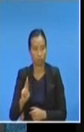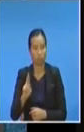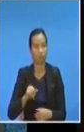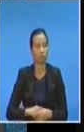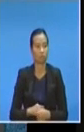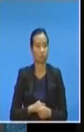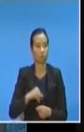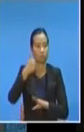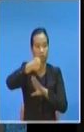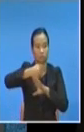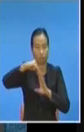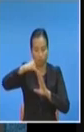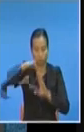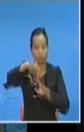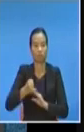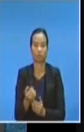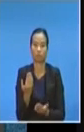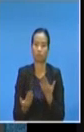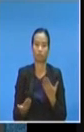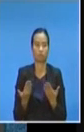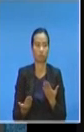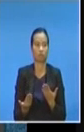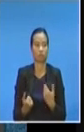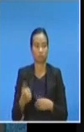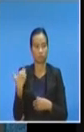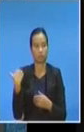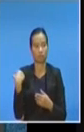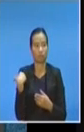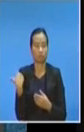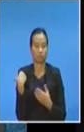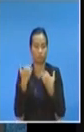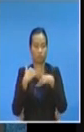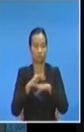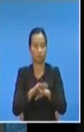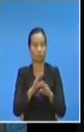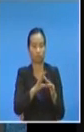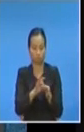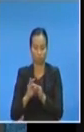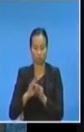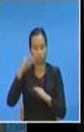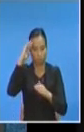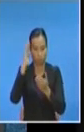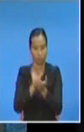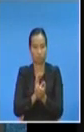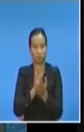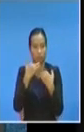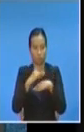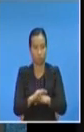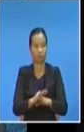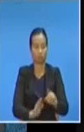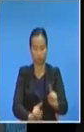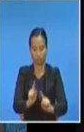รือผู้ว่าราชการจังหวัดหรืออะไรก็ได้นะครับที่มีส่วน เกี่ยวข้องกับตำรวจมาร่วมกันพิจารณาหลักเก